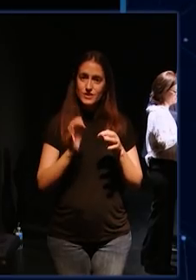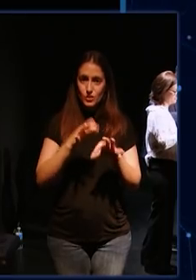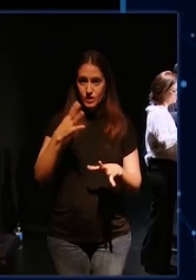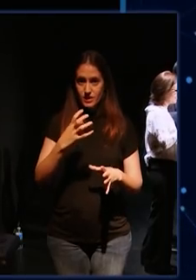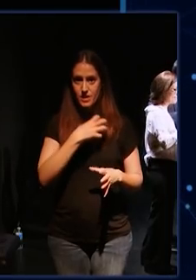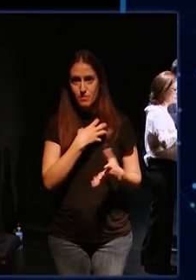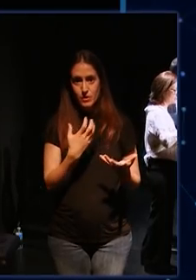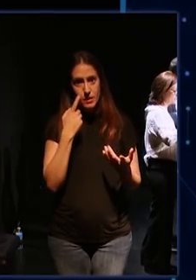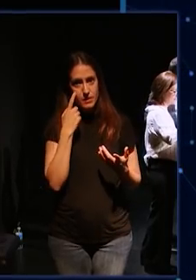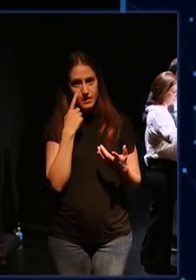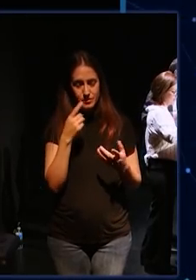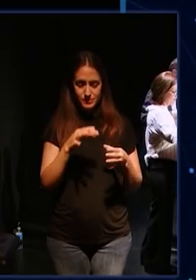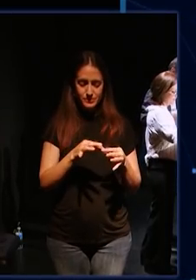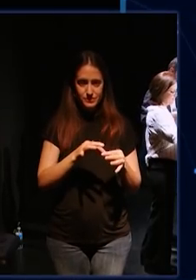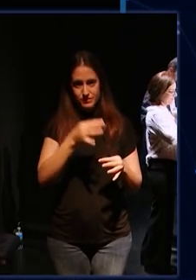si costa tant. Ja el tinc.